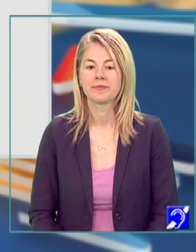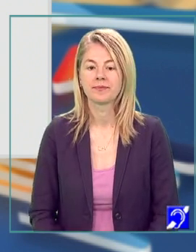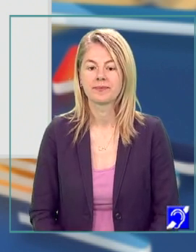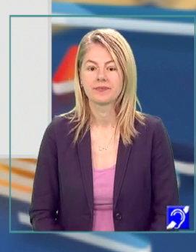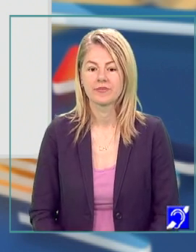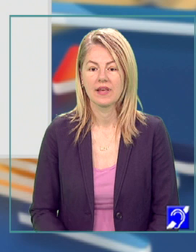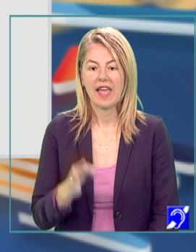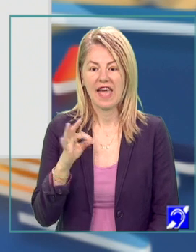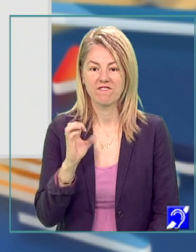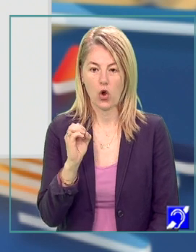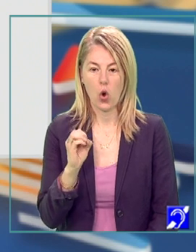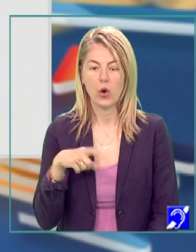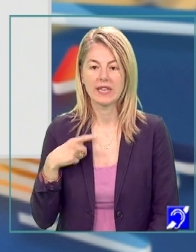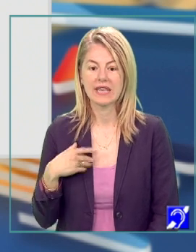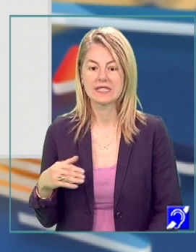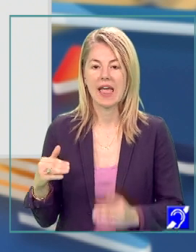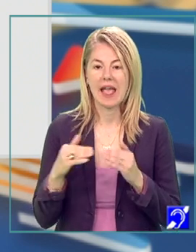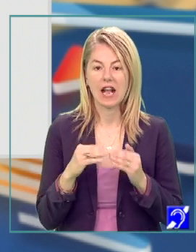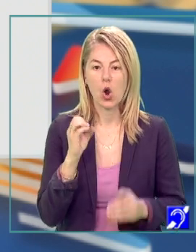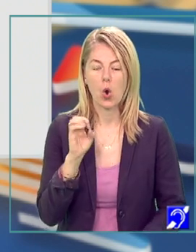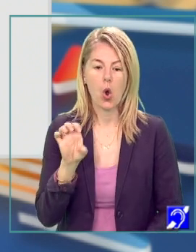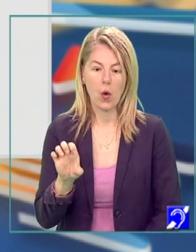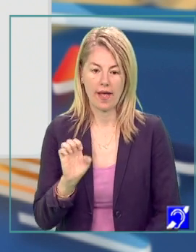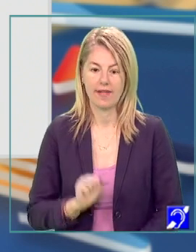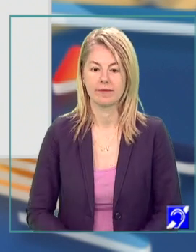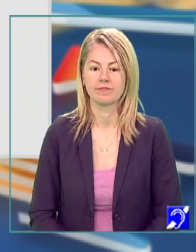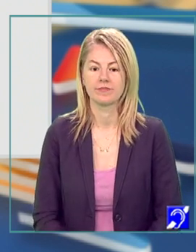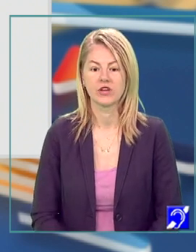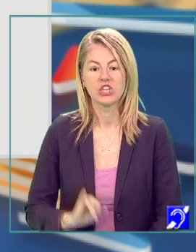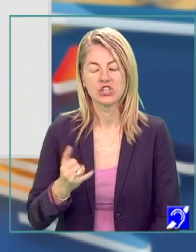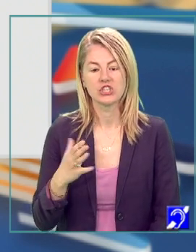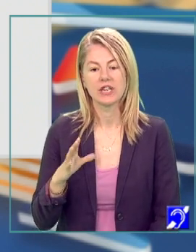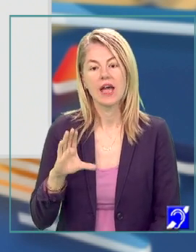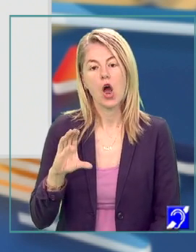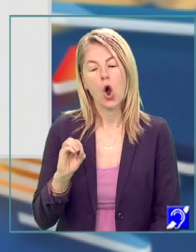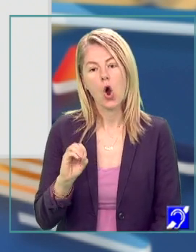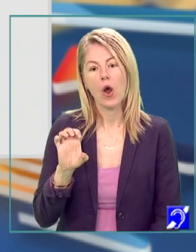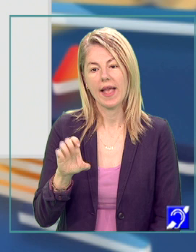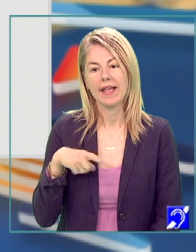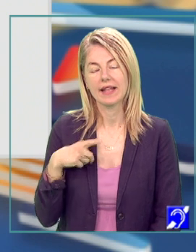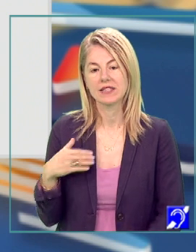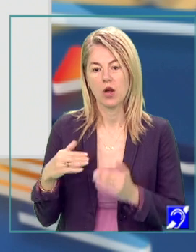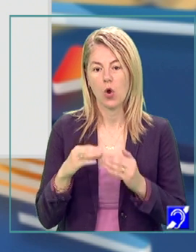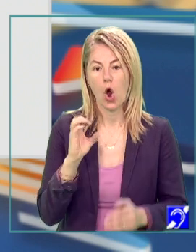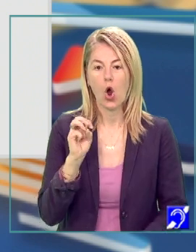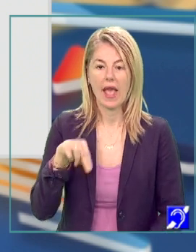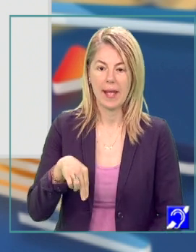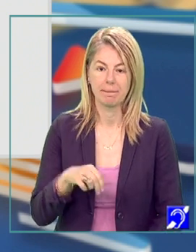că FO este congruent cu OE și că ON este congruent cu